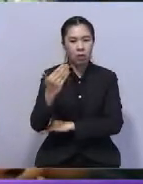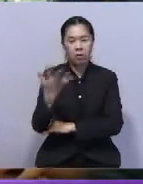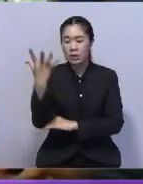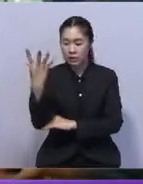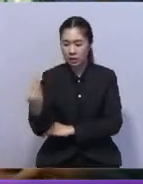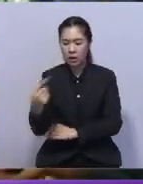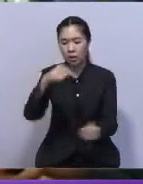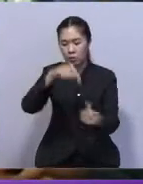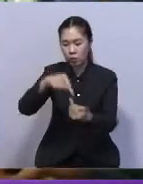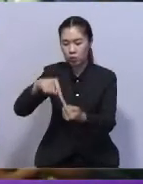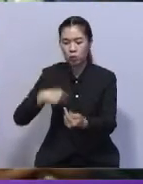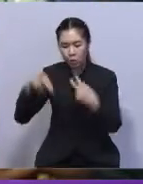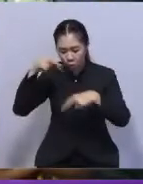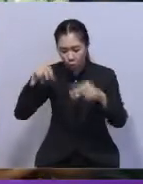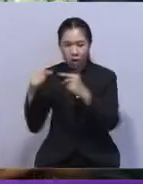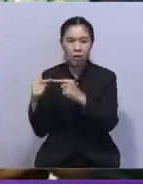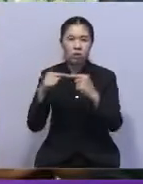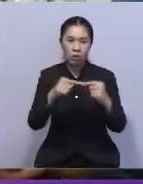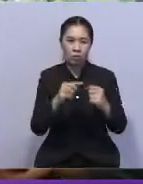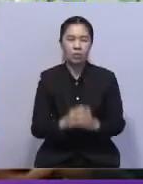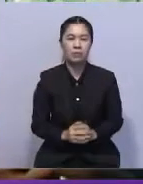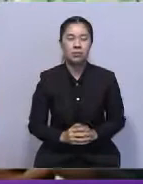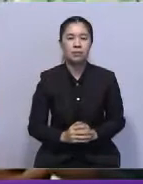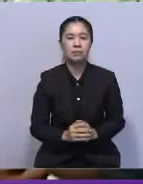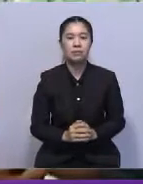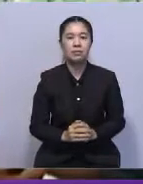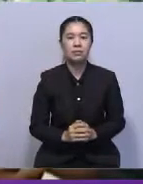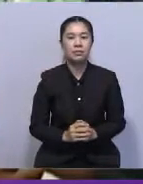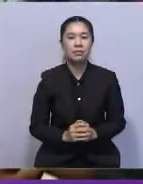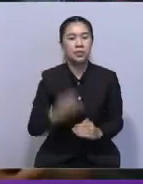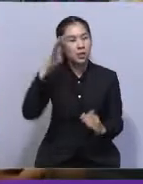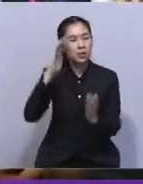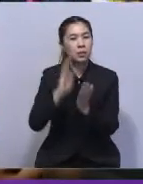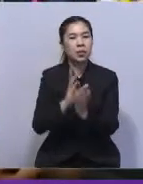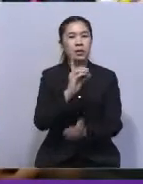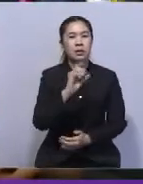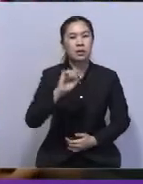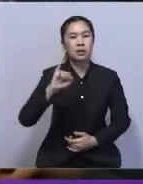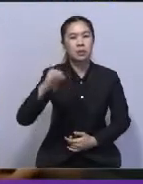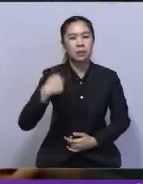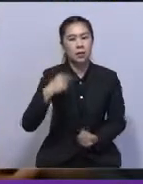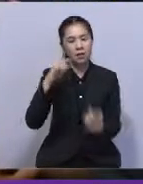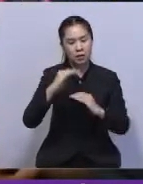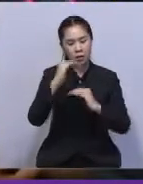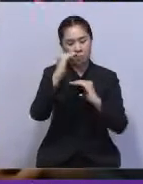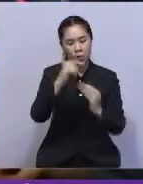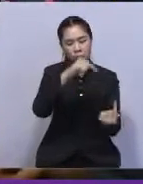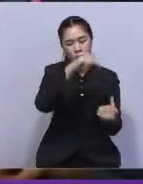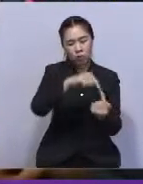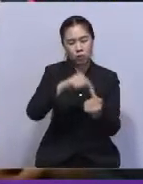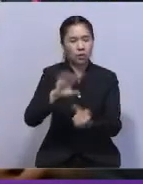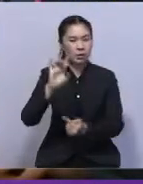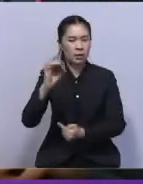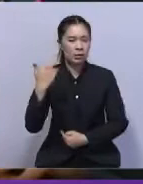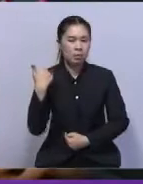ว่าหลวงพ่อยังอยู่ในวัดหรือไม่ครับ การข่าวของ DSI เป็นยังไงบ้างคะเราถึงมีการกำหนดจุดทั้ง8จุดแบบนี้ว่าทางด้าน